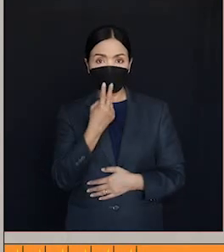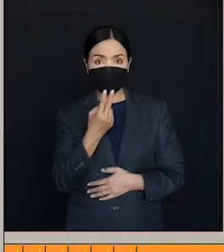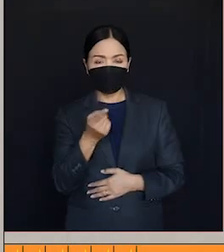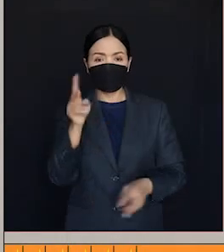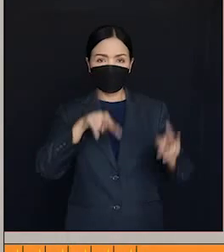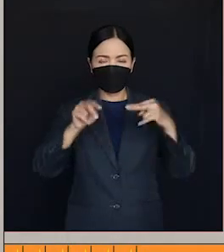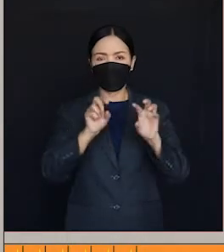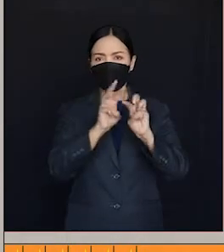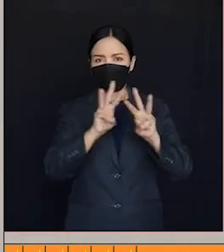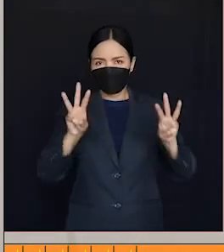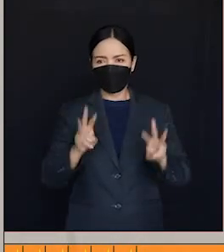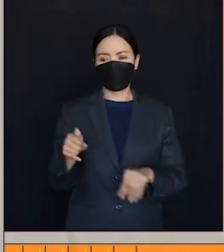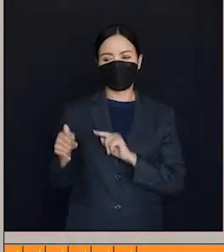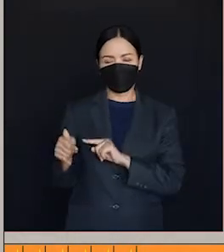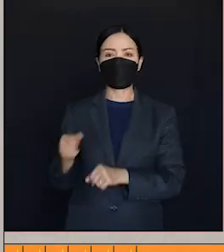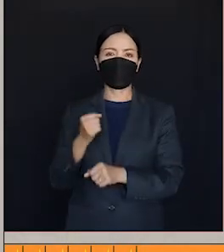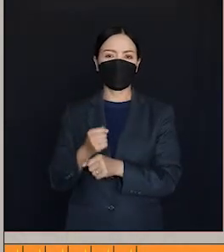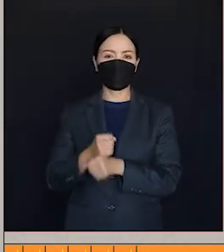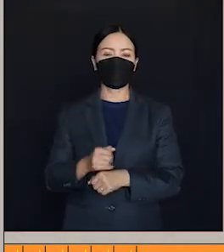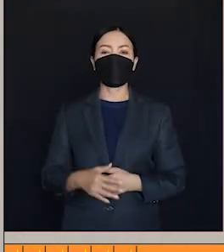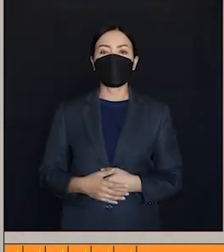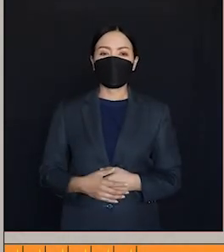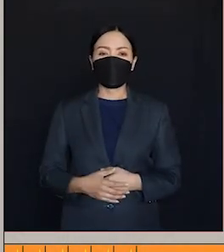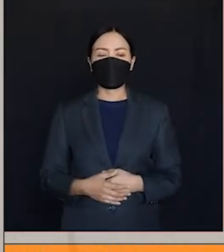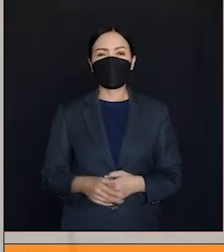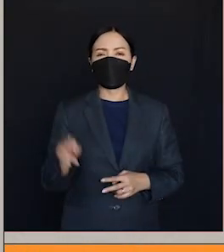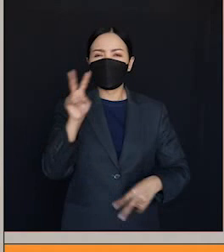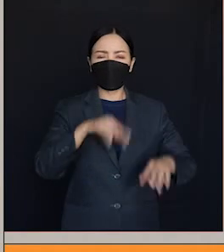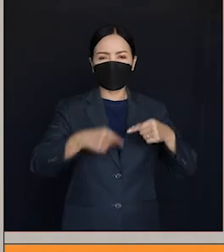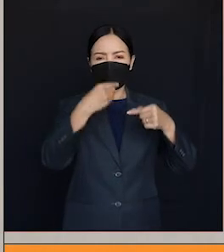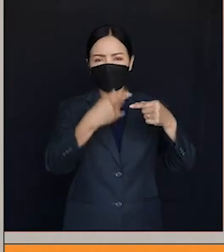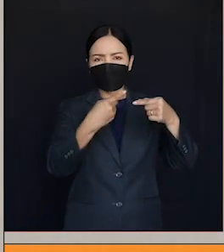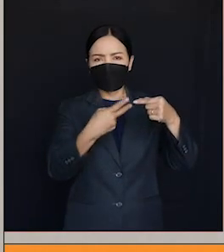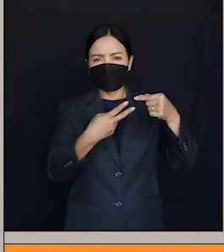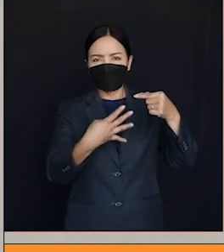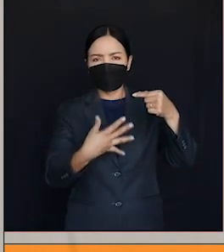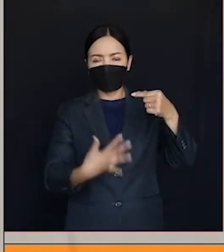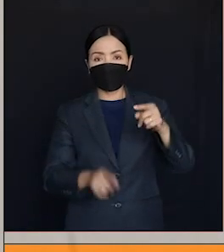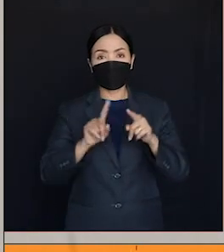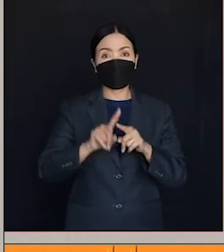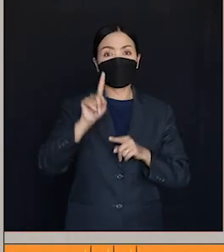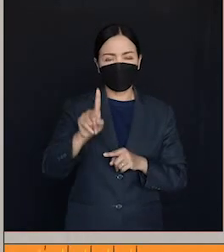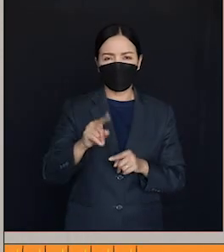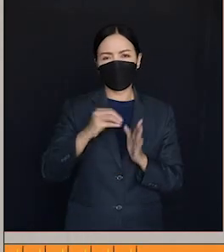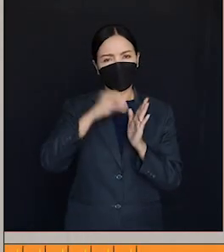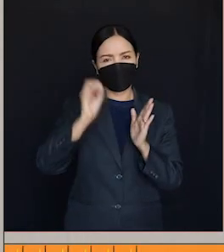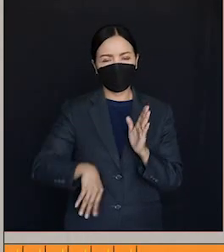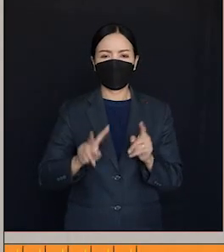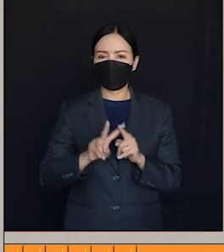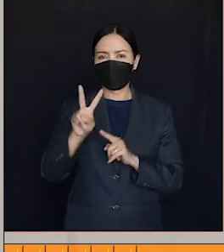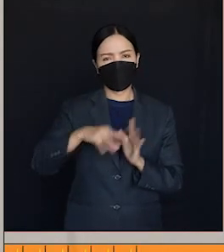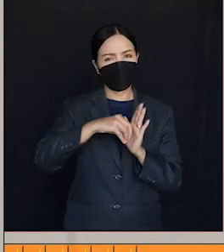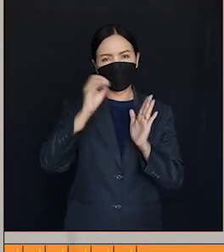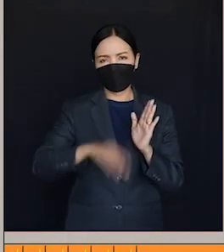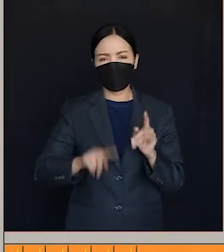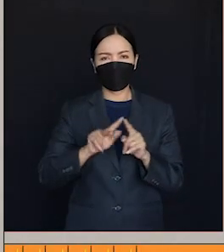วจที่เว็บไซต์ที่น้องพีททำนะคะตรวจได้เป็นข้อว่าอ่ะข้อหนึ่งไม่ผ่านนะข้อสองไม่ผ่